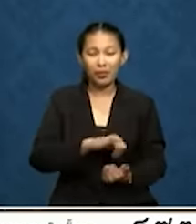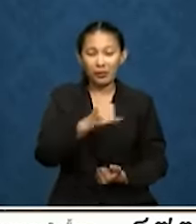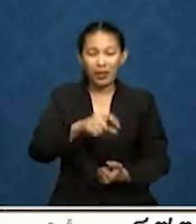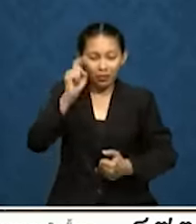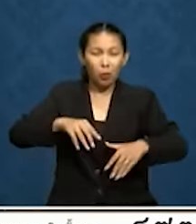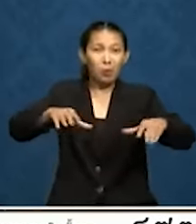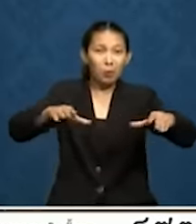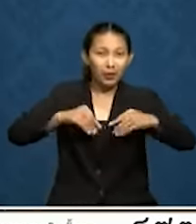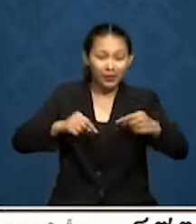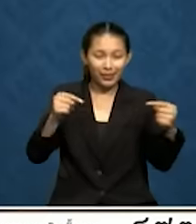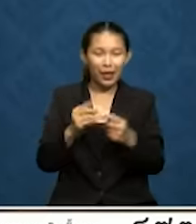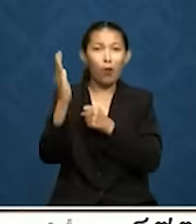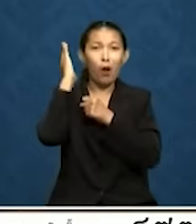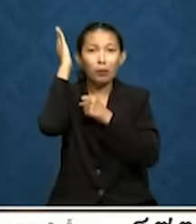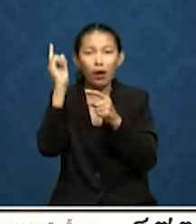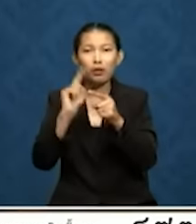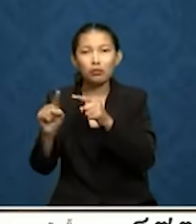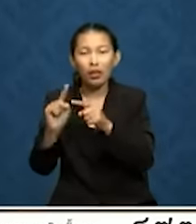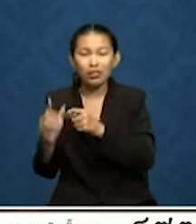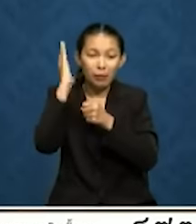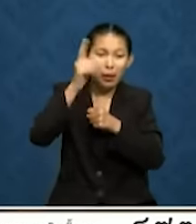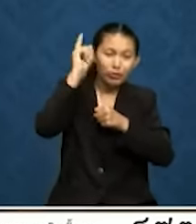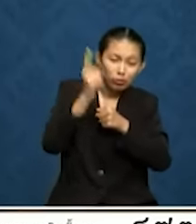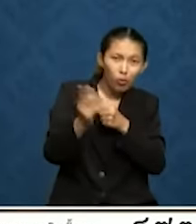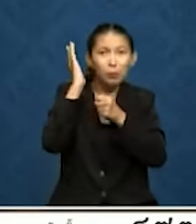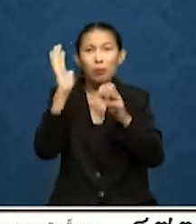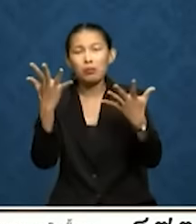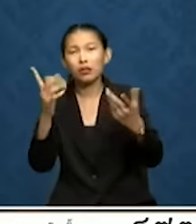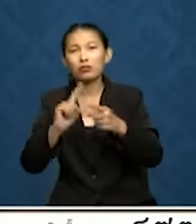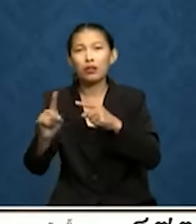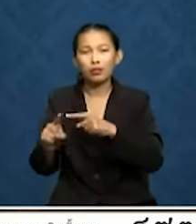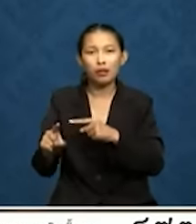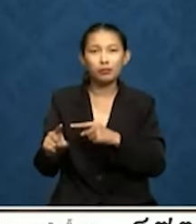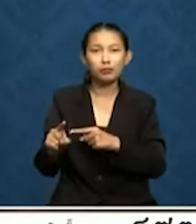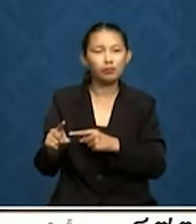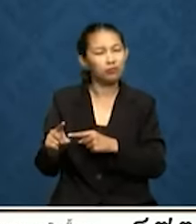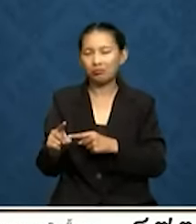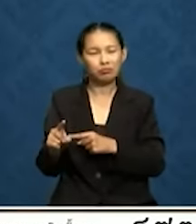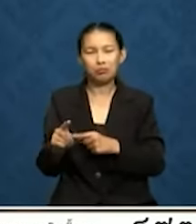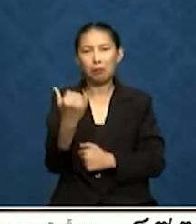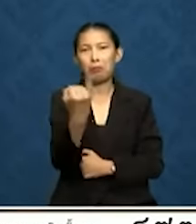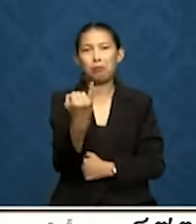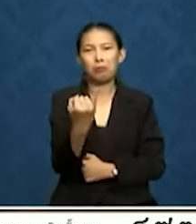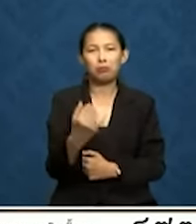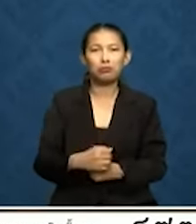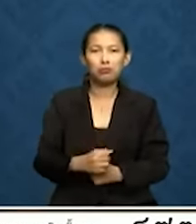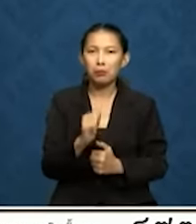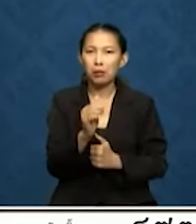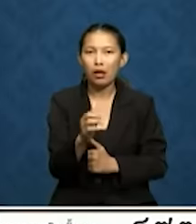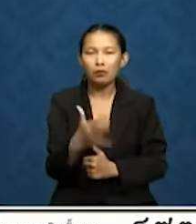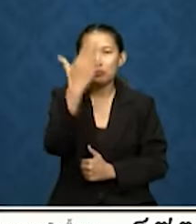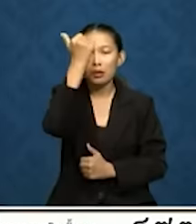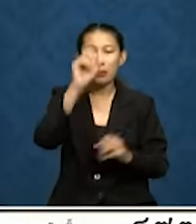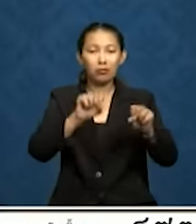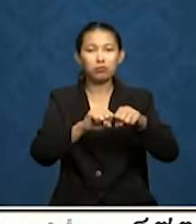ติในการอภิปรายกันอีกว่าจะให้อภิปรายหรือไม่อภิปรายเนี่ยมันไม่ได้ท่านประธานครับสังคมข้างน